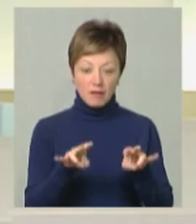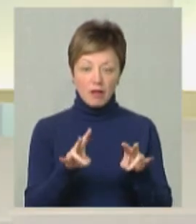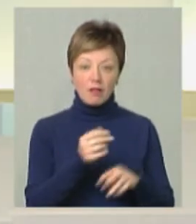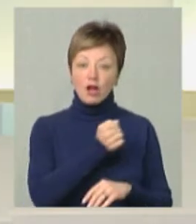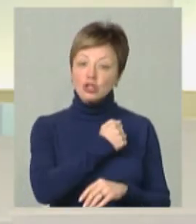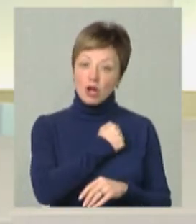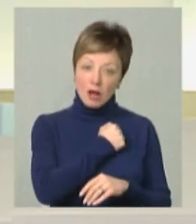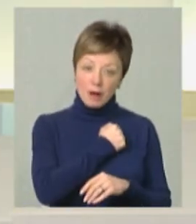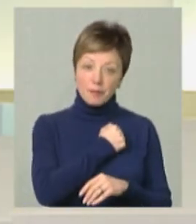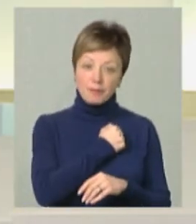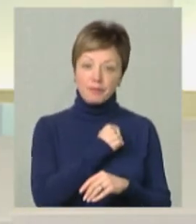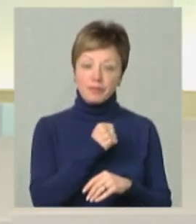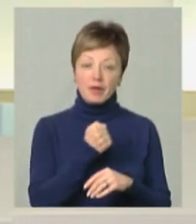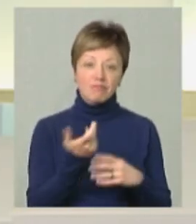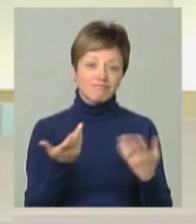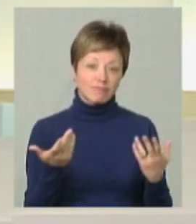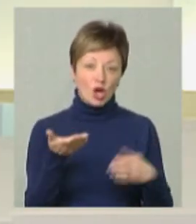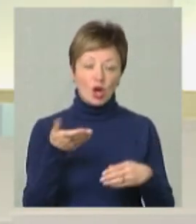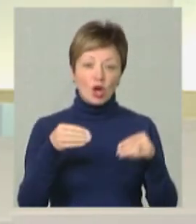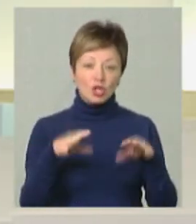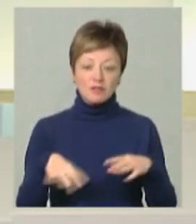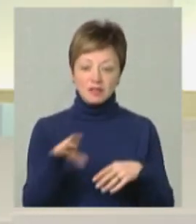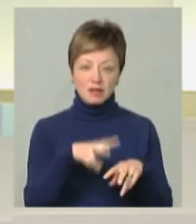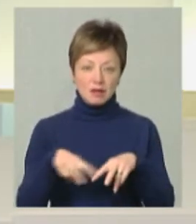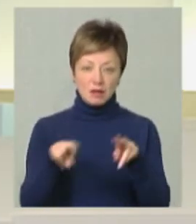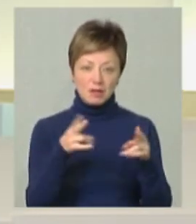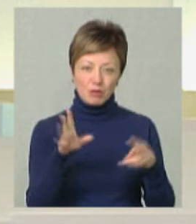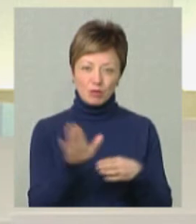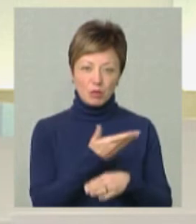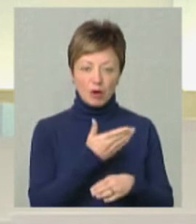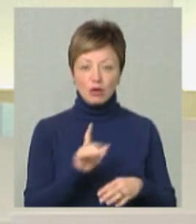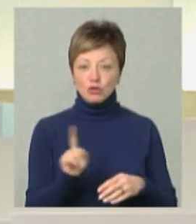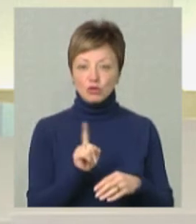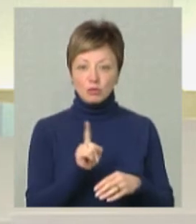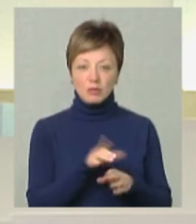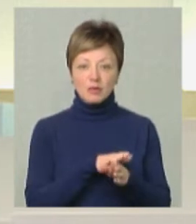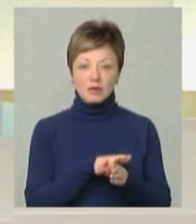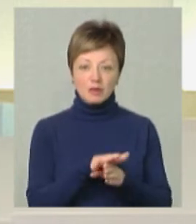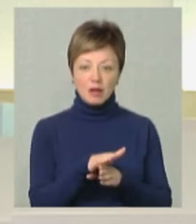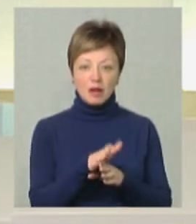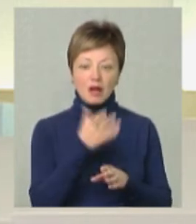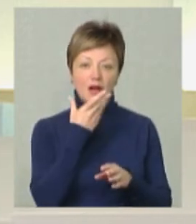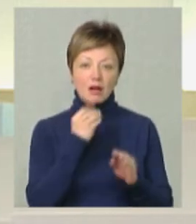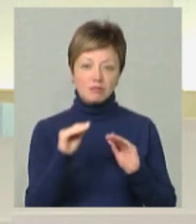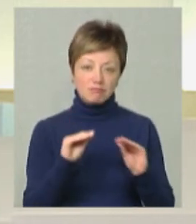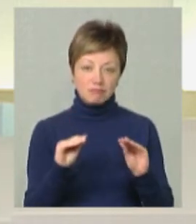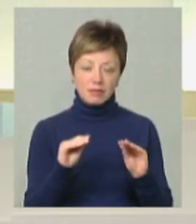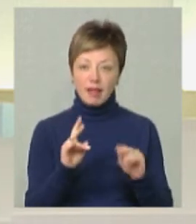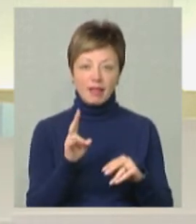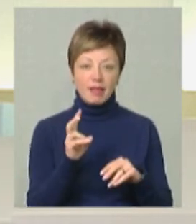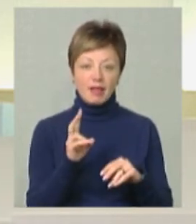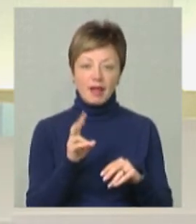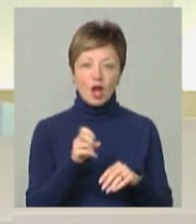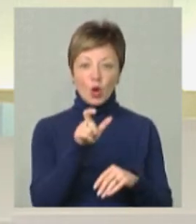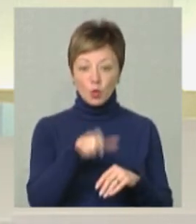жаль, вирок був єдиний, потрібно їх зносити, аби досягнути певного декоративного ефекту і не